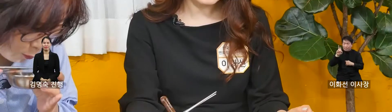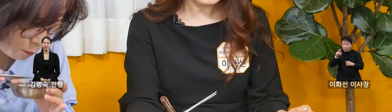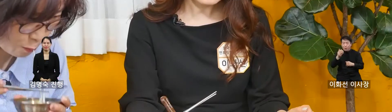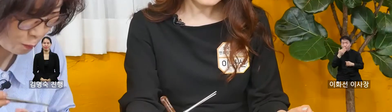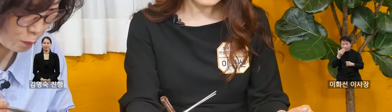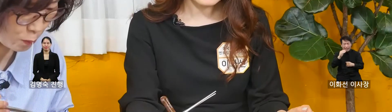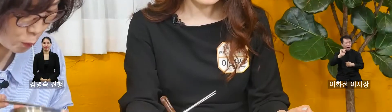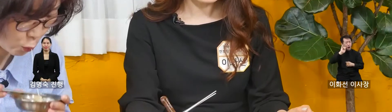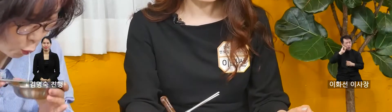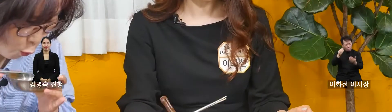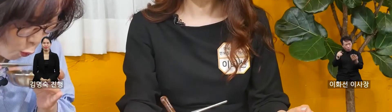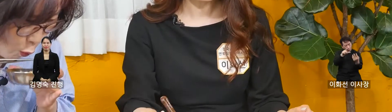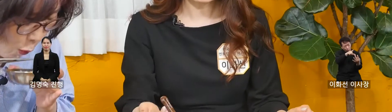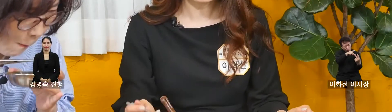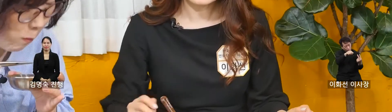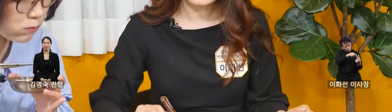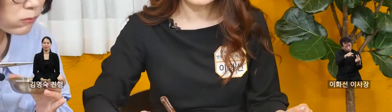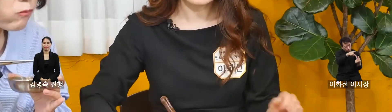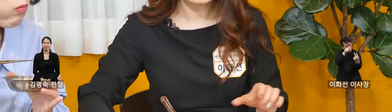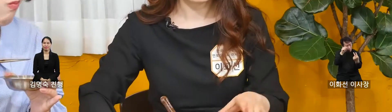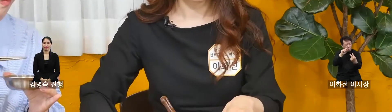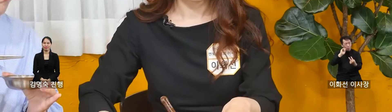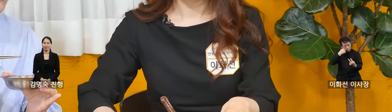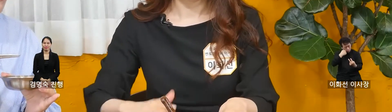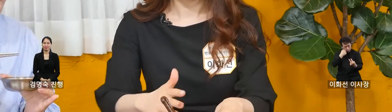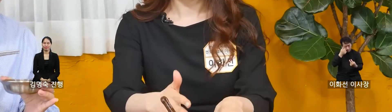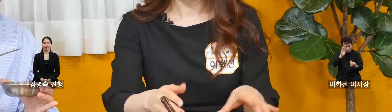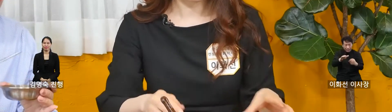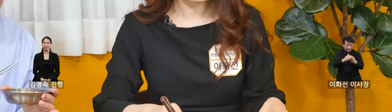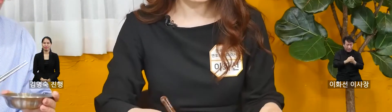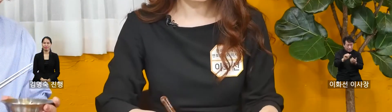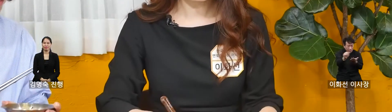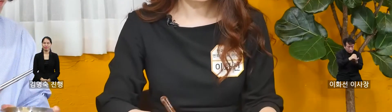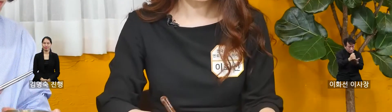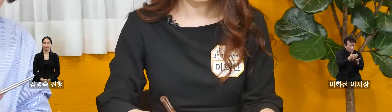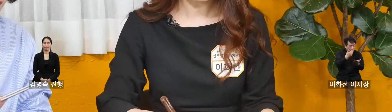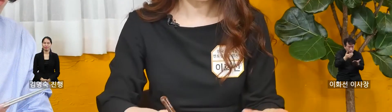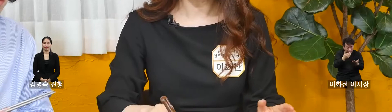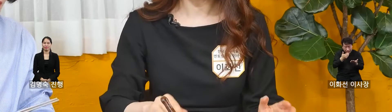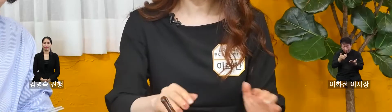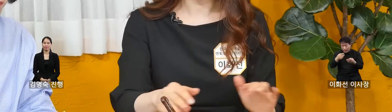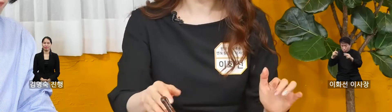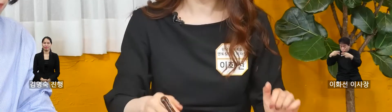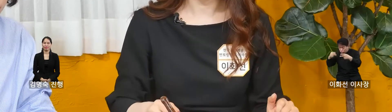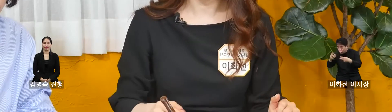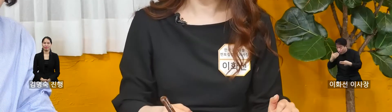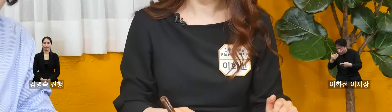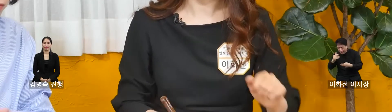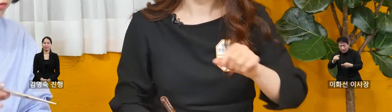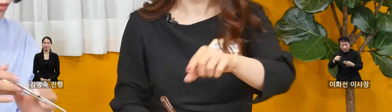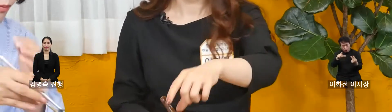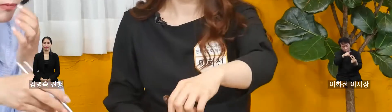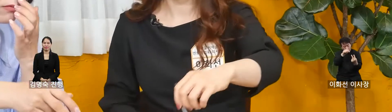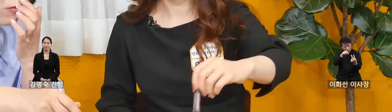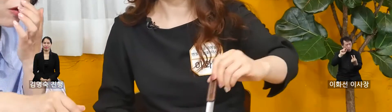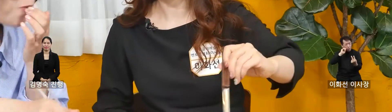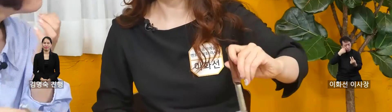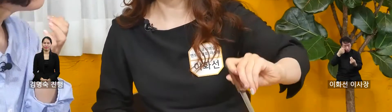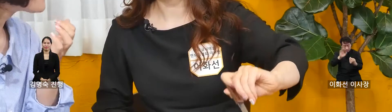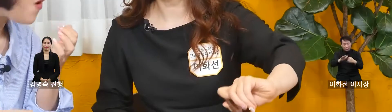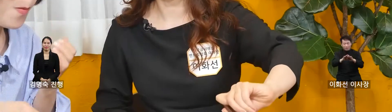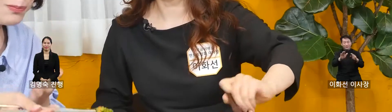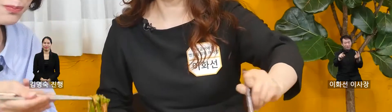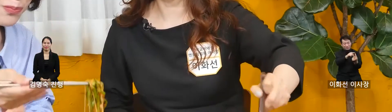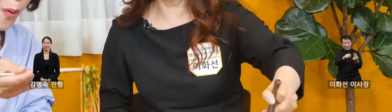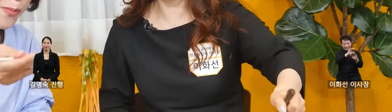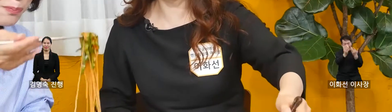것처럼 비빔을 먹냐 이 국수를 국물 있는 걸 먹냐 참 어려운데 오늘 둘 다